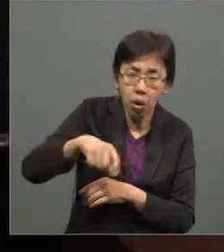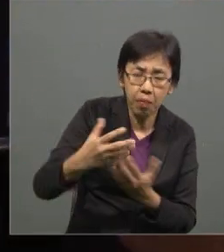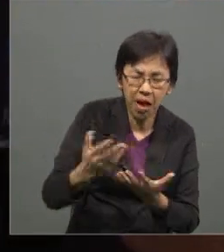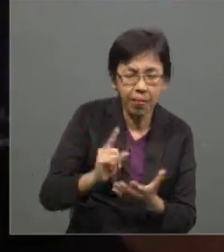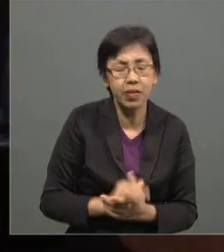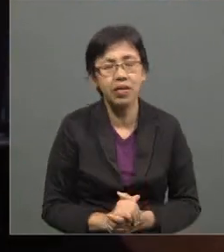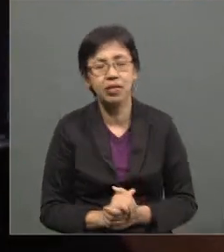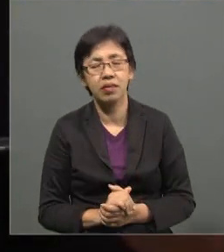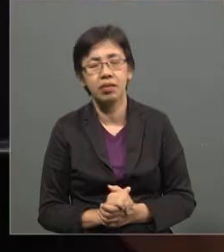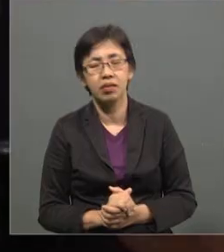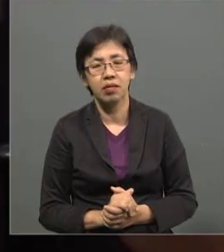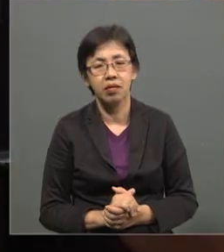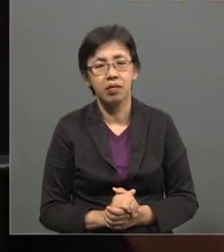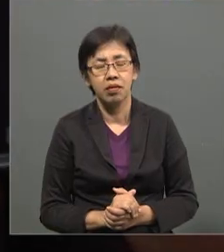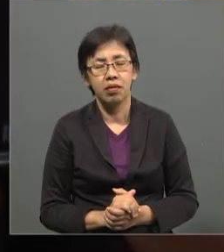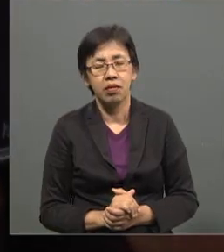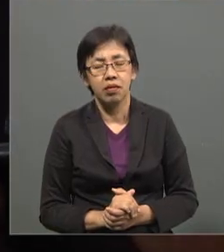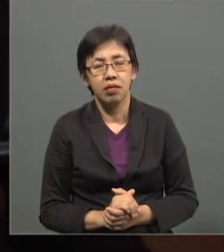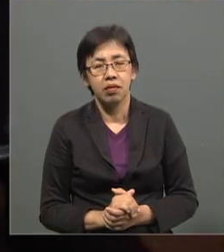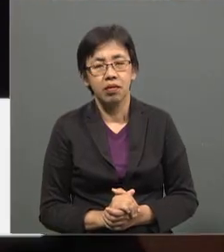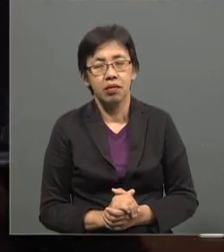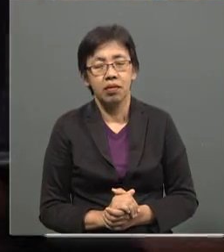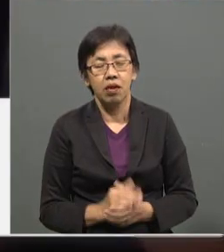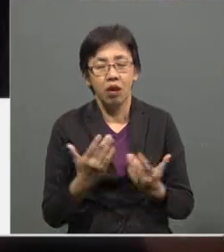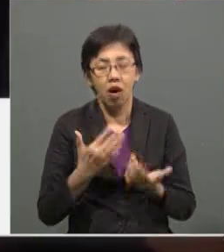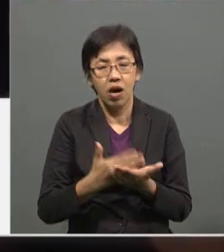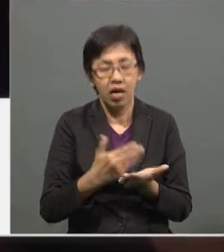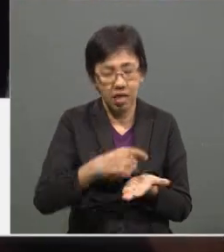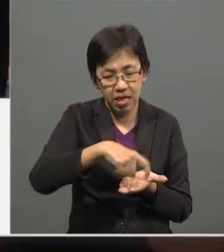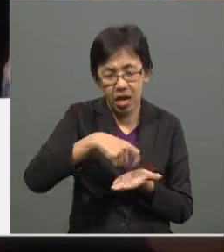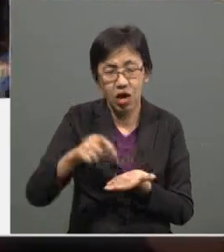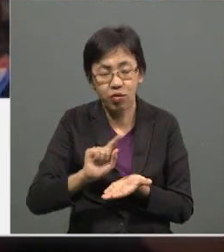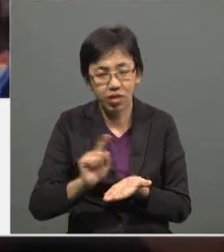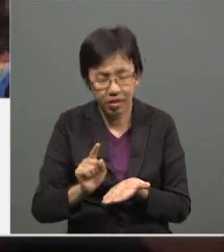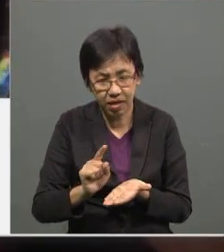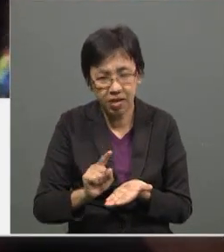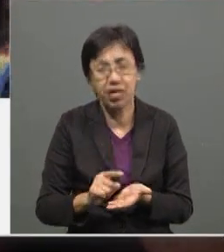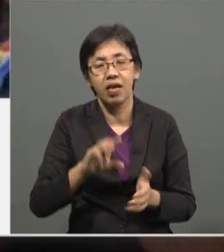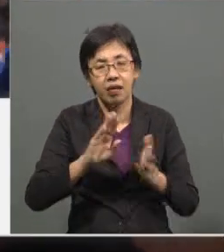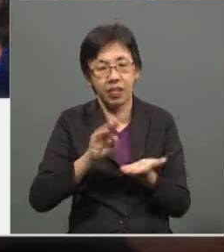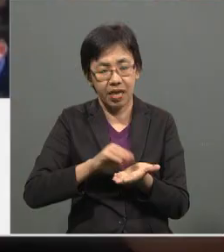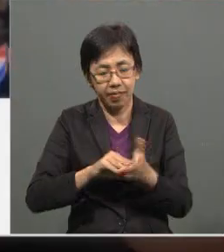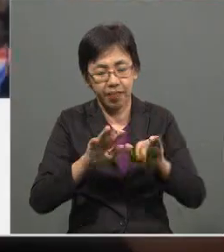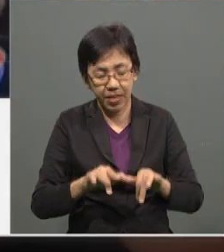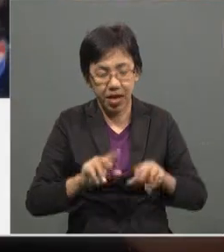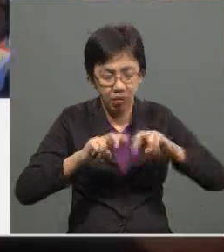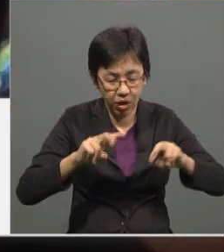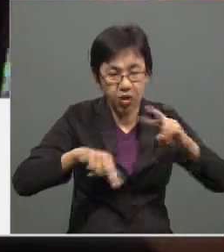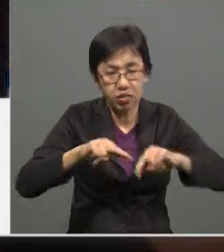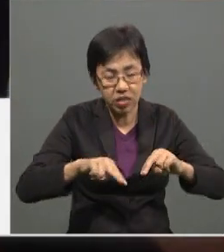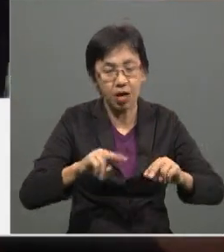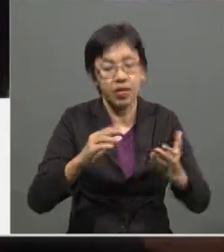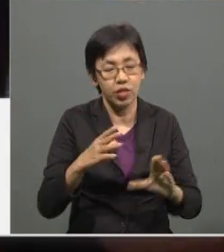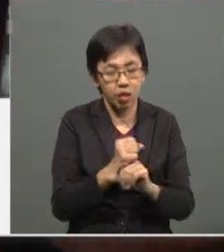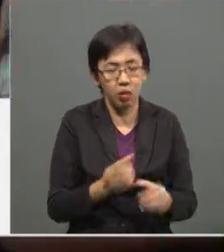ม่ เดี๋ยวน่าจะเป็นเรื่องของการเช็คเส้นเงินเสร็จแล้วก็น่าจะทำรายงานการสืบสวนของเราเนี่ยส่งให้ดีไห